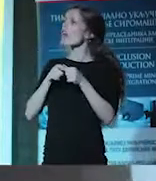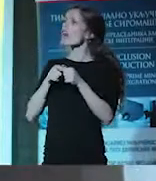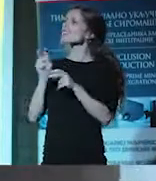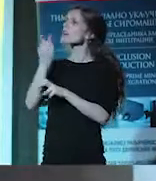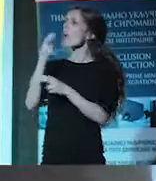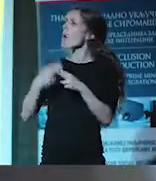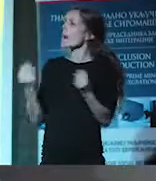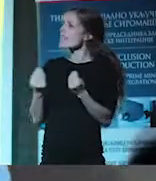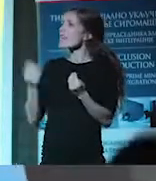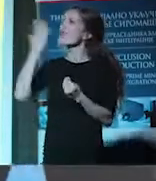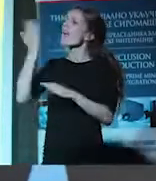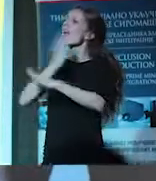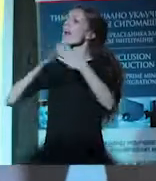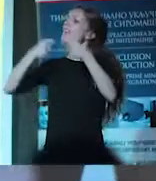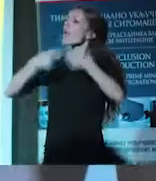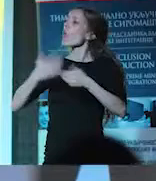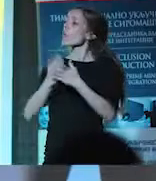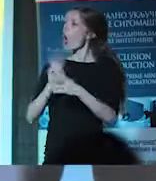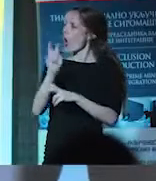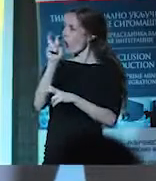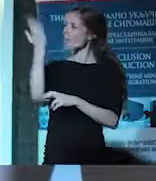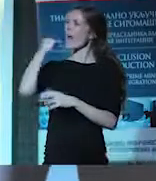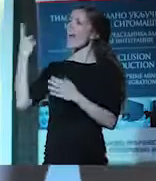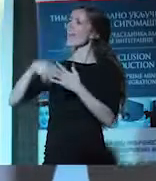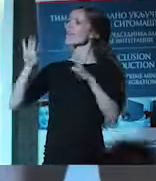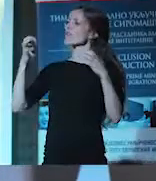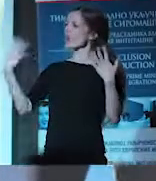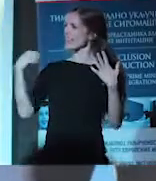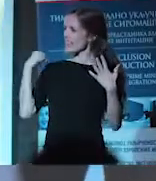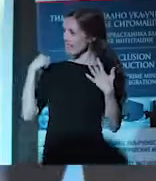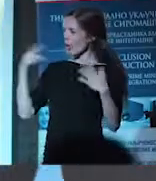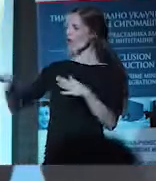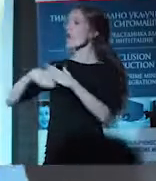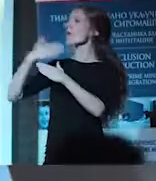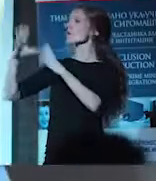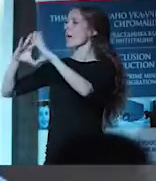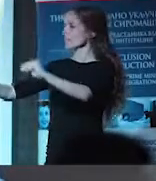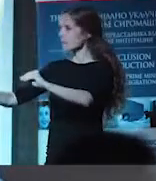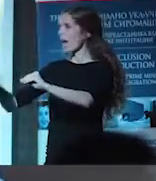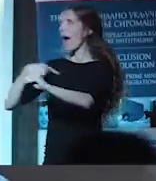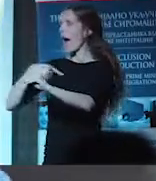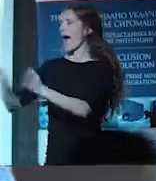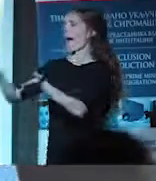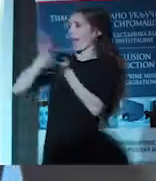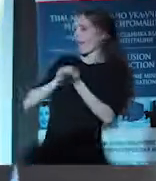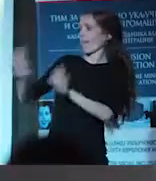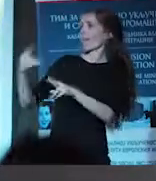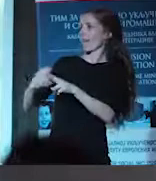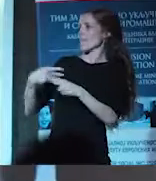kluba koji se zvao Kobra, koji je postojao 90. godina, ali se kasnije ugasio, pa smo mi rešili da nastavimo sa tim